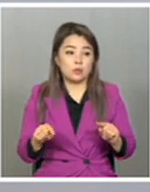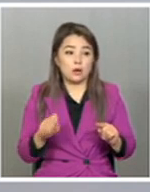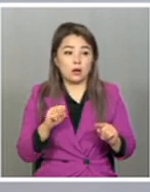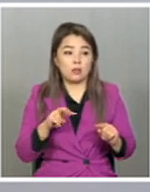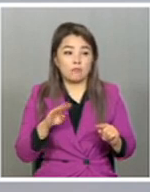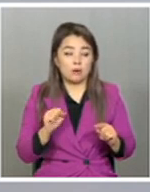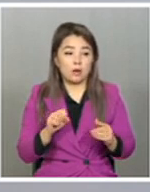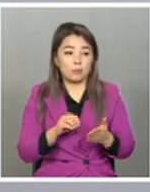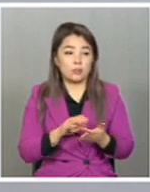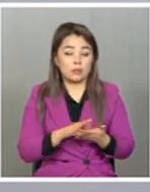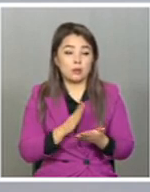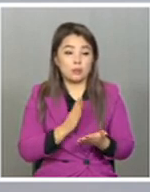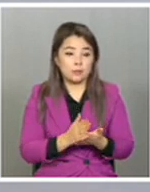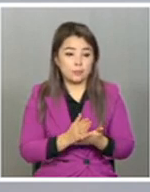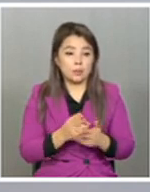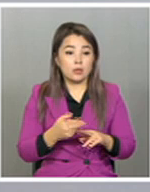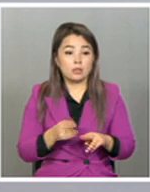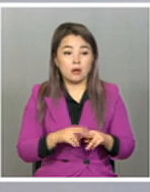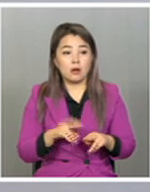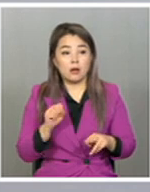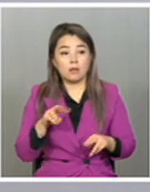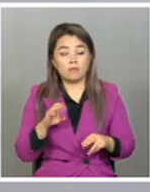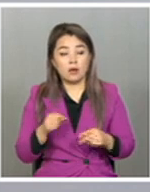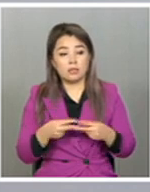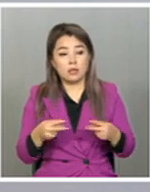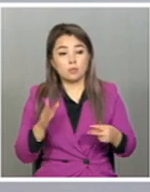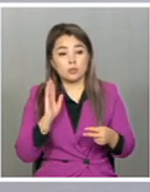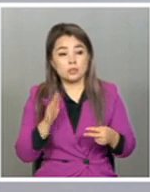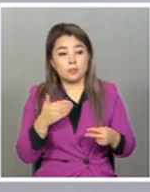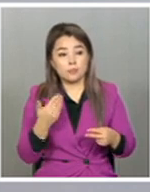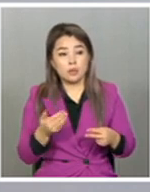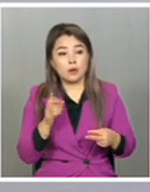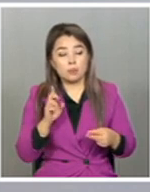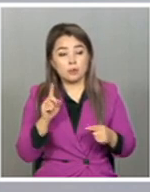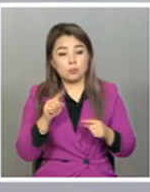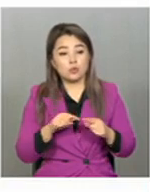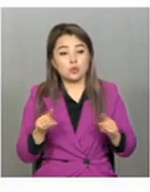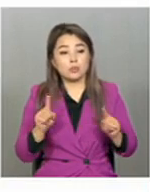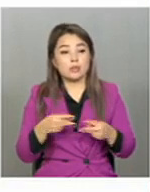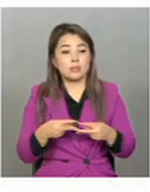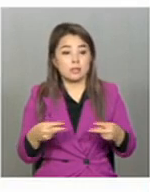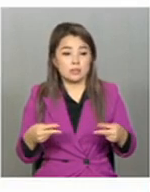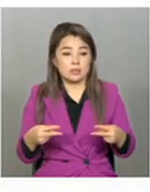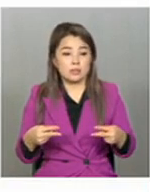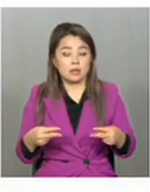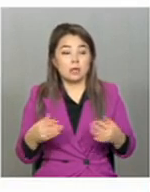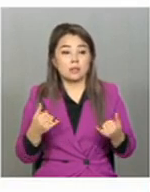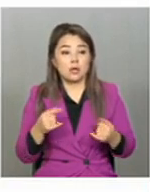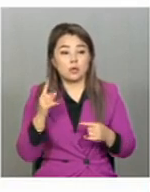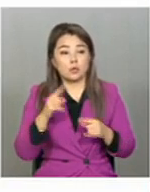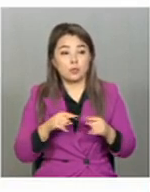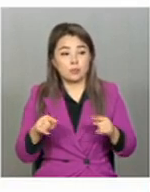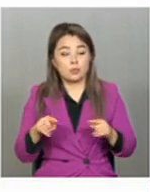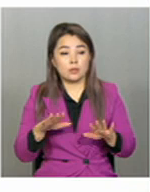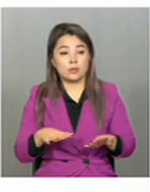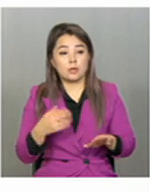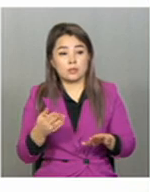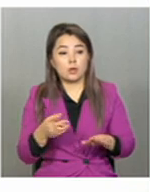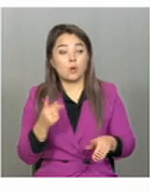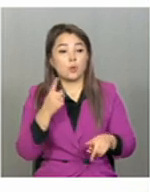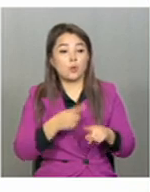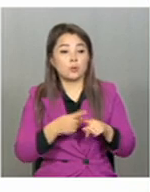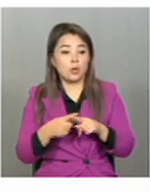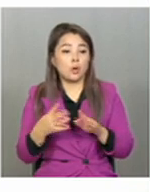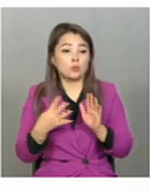деп белгілесек, яғни А бұрышы альфаға тең болса, Б бұрышы неге тең болады? Тік бұрышты үш бұрыштың сүйір бұрыштарының қосындысы